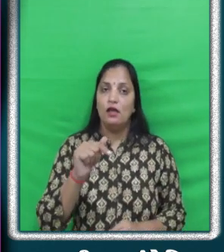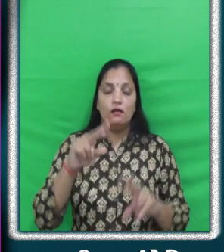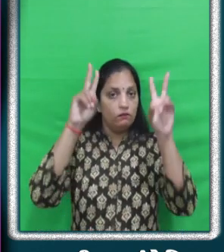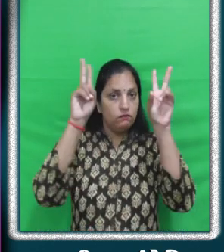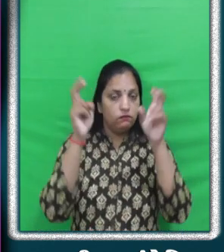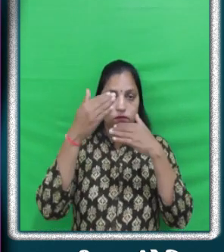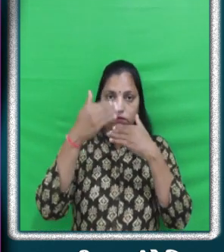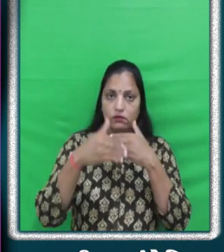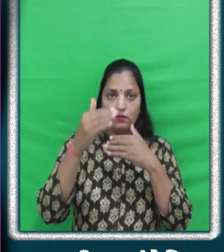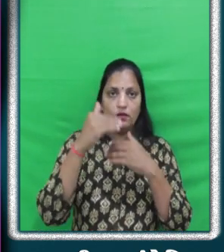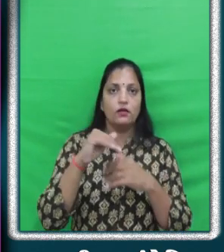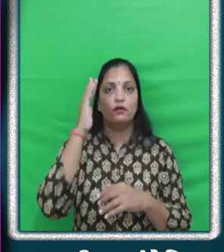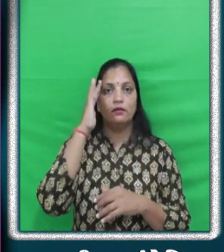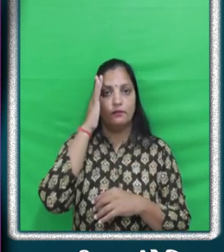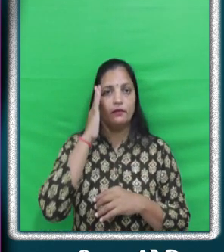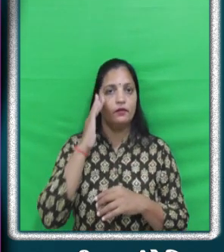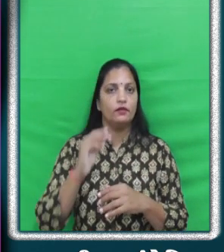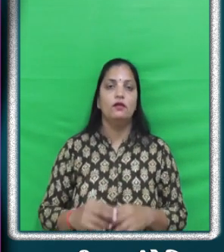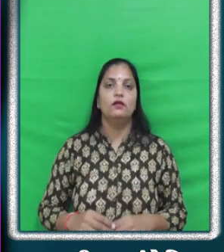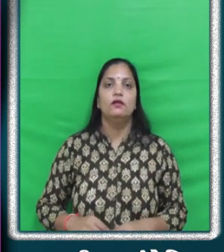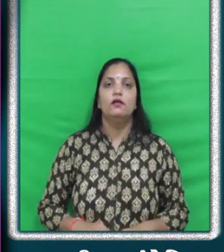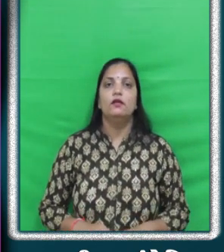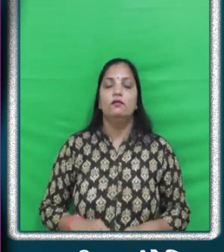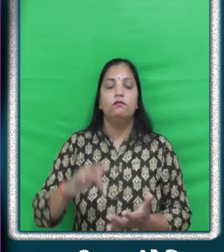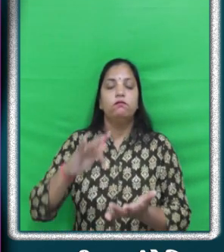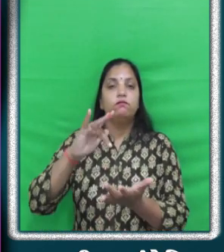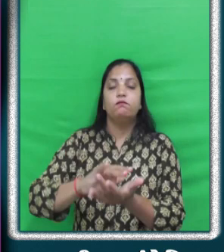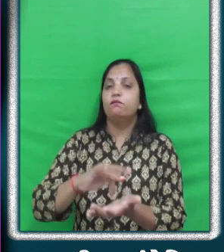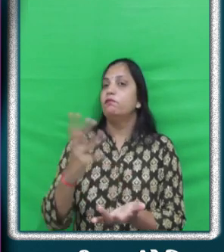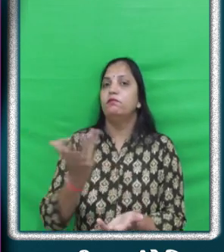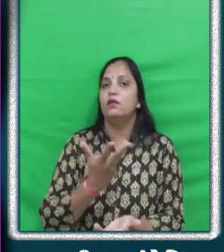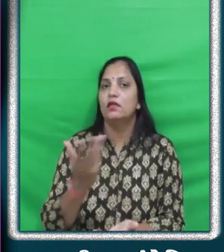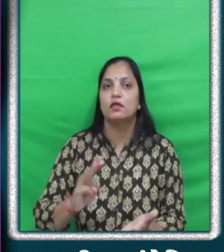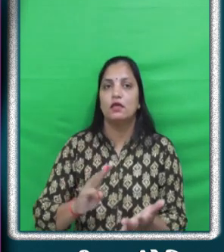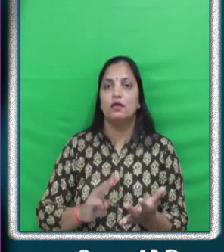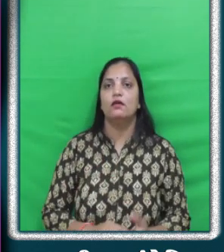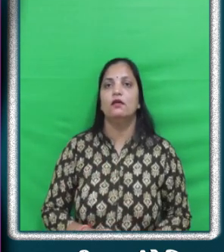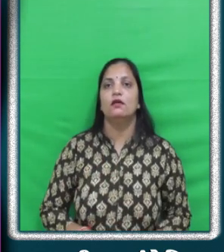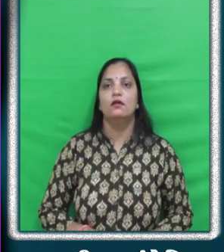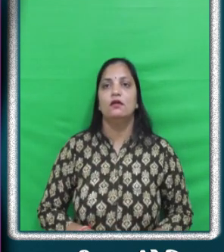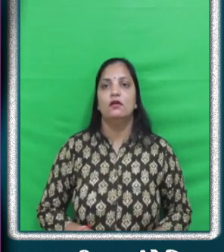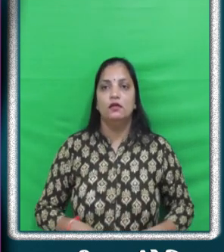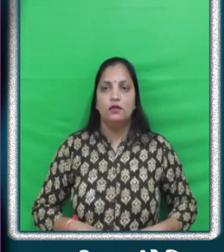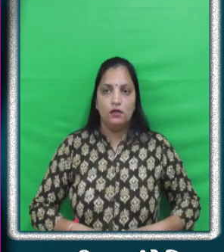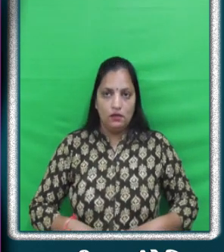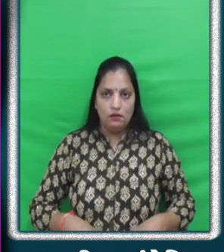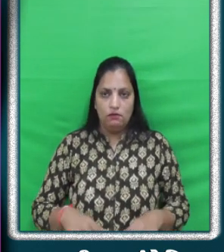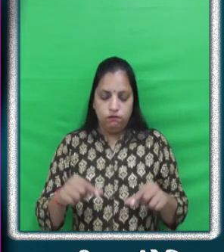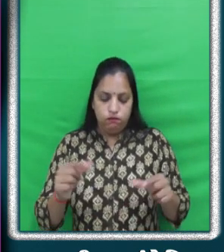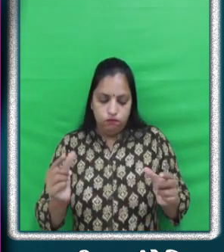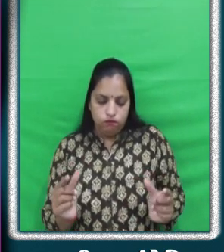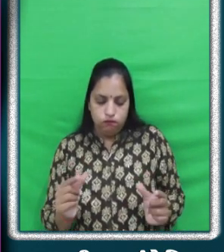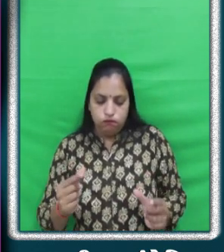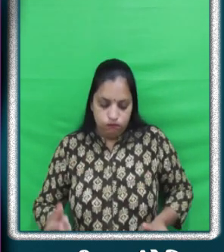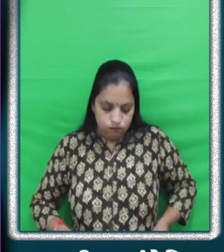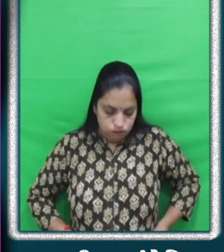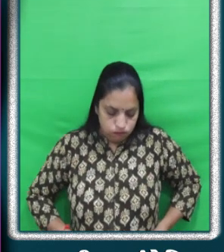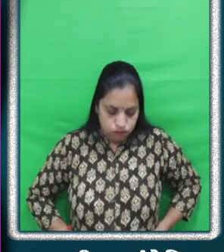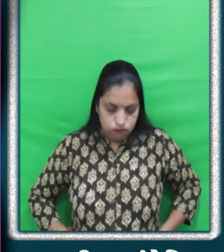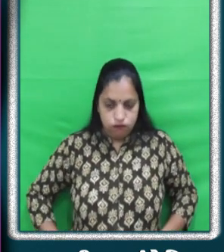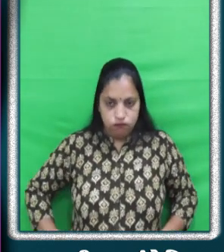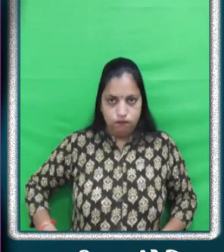વાત આવી મૂત્રપિંડની, હવે મૂત્રપિંડનું સ્થાન ક્યાં છે એ આપણે જોઈશું. કે ઉદર ગુહામાં જે પાર્શ્વ બાજુ